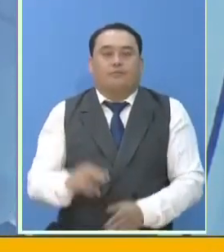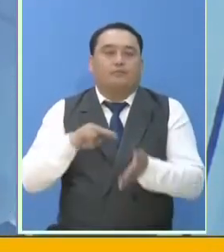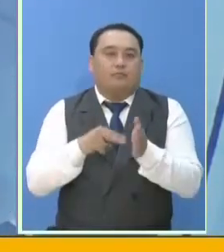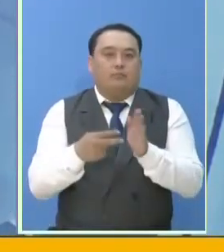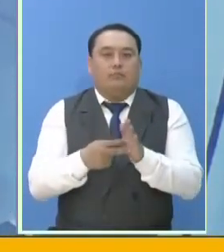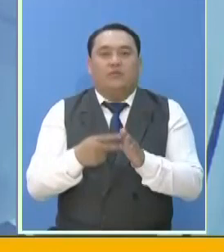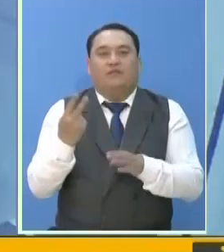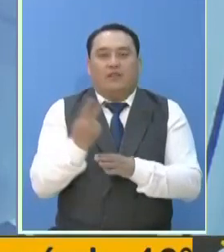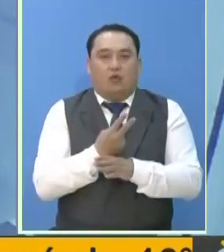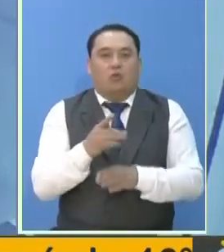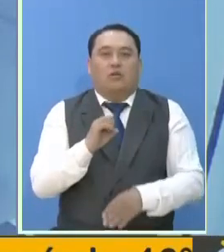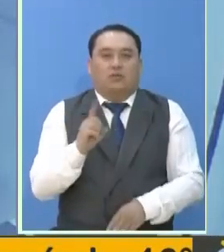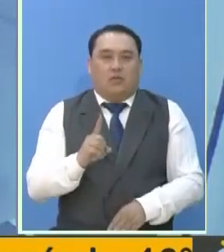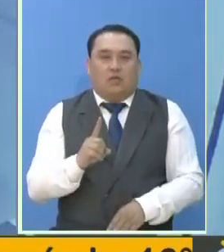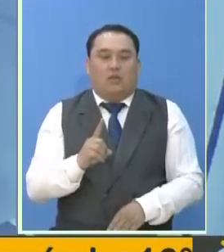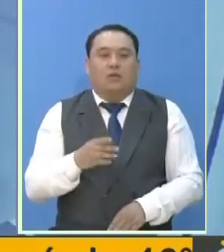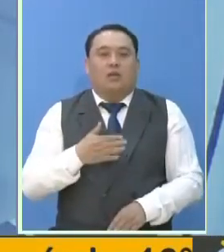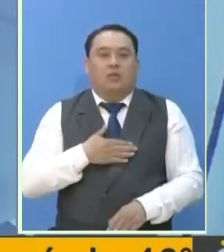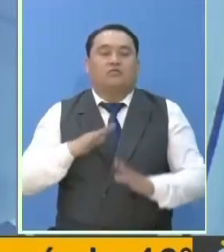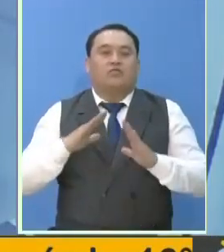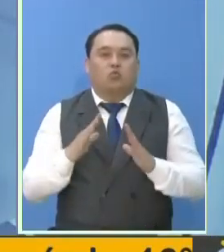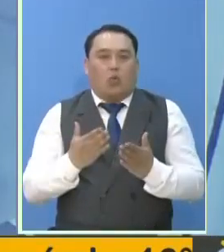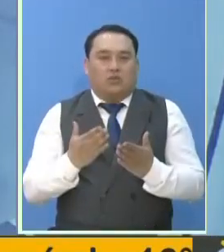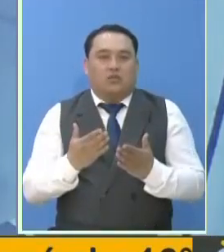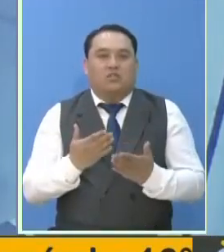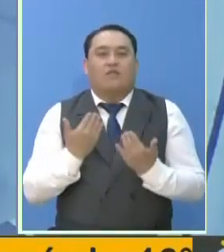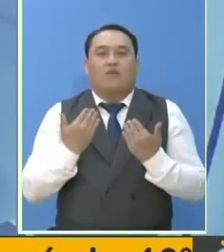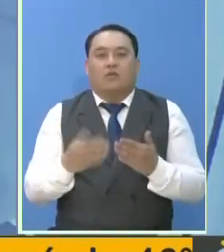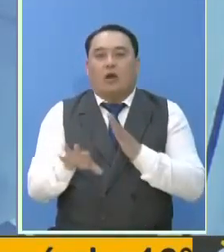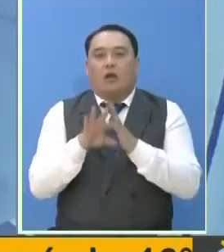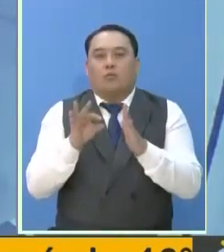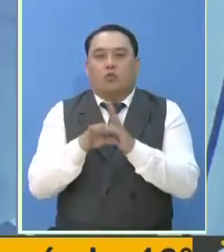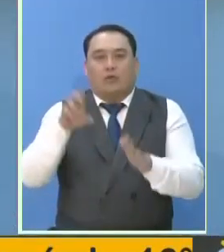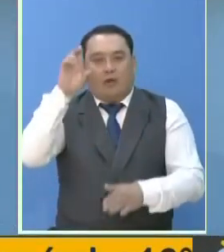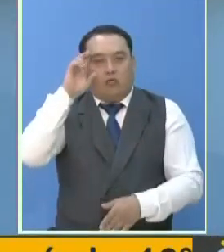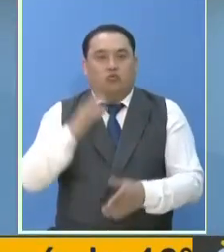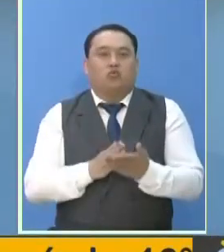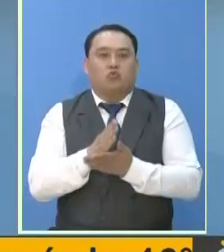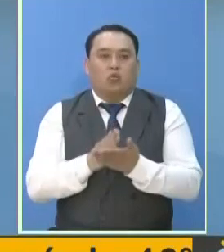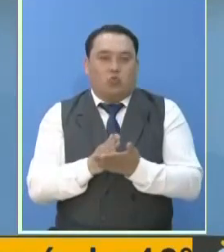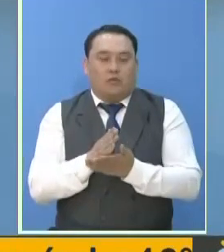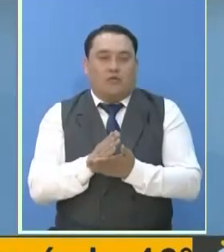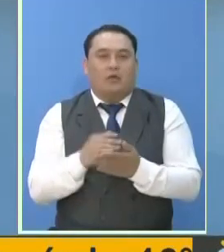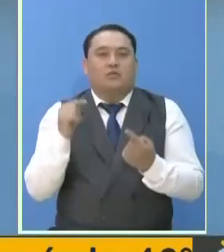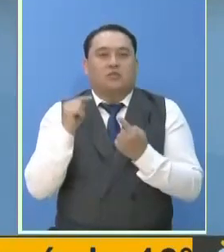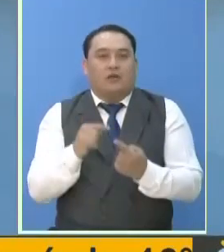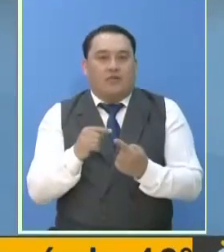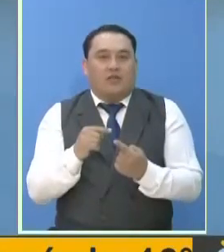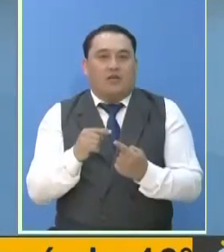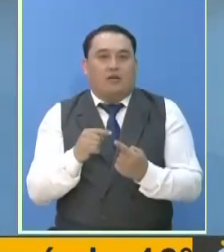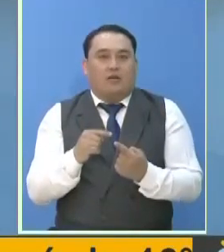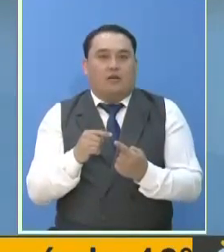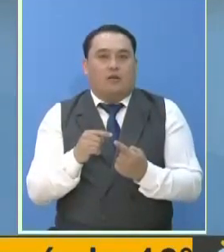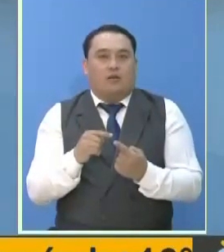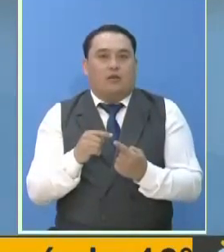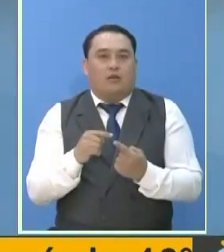второго полугодия. Что касается нашей нынешней ситуации, то сейчас отбор на государственную службу по сравнению чем вот раньше,